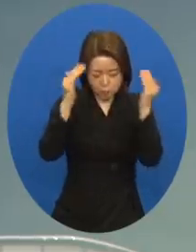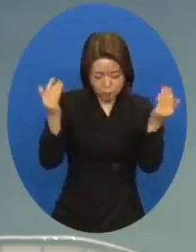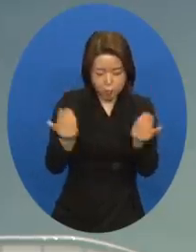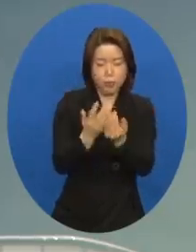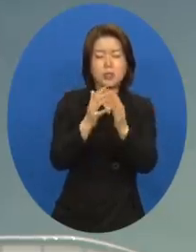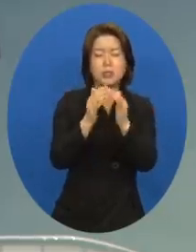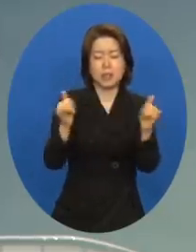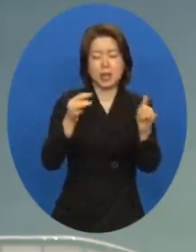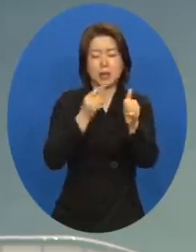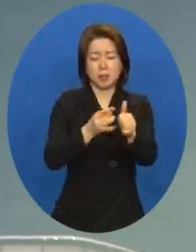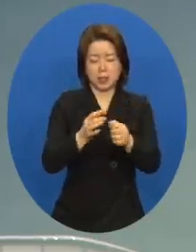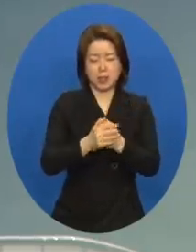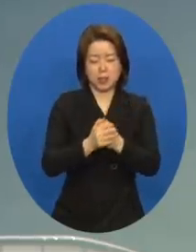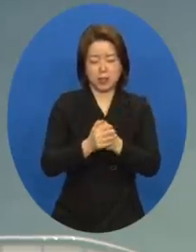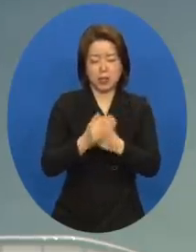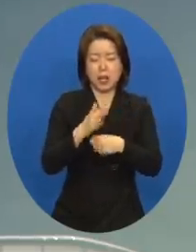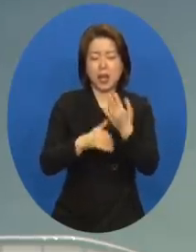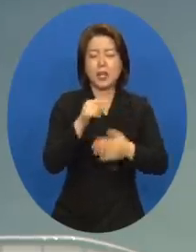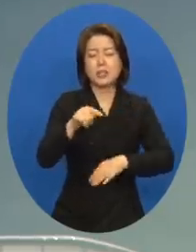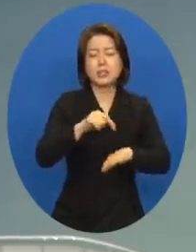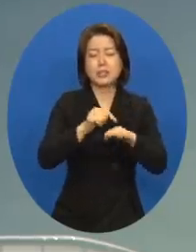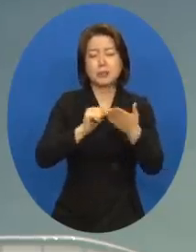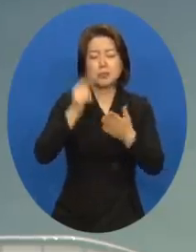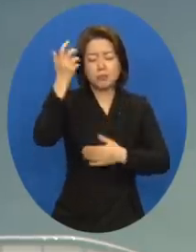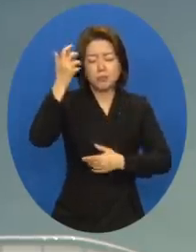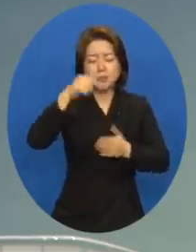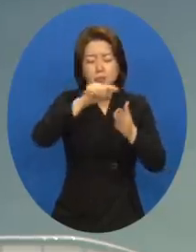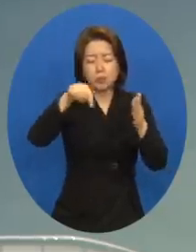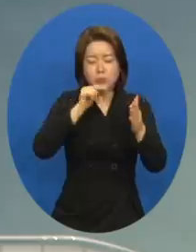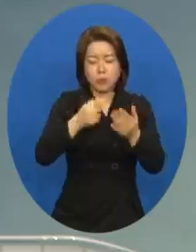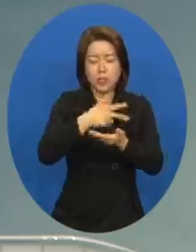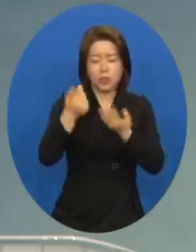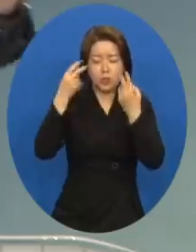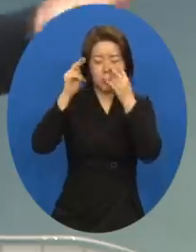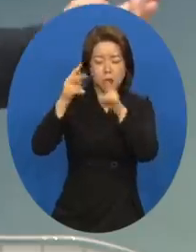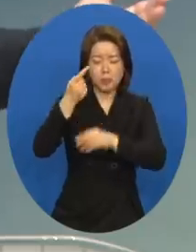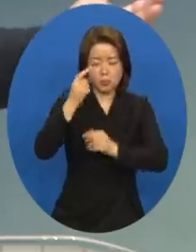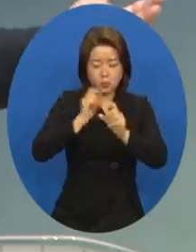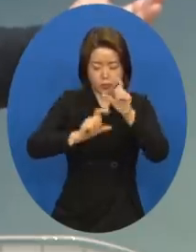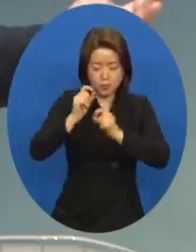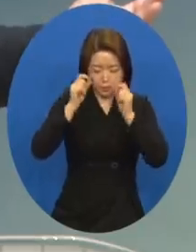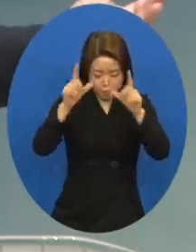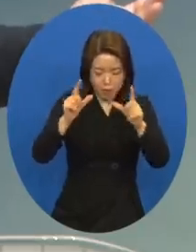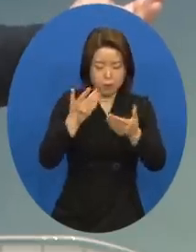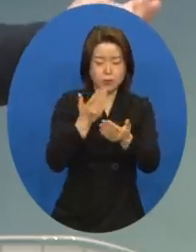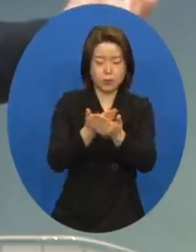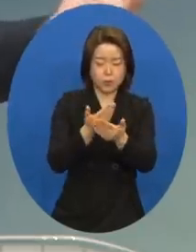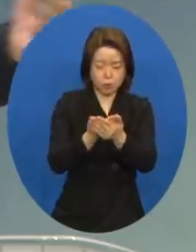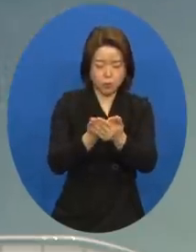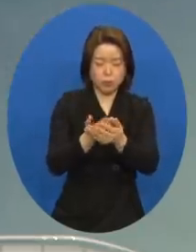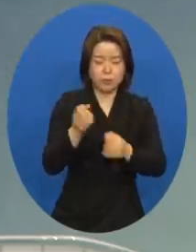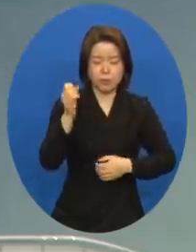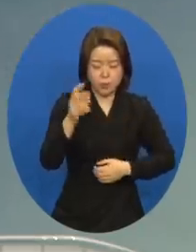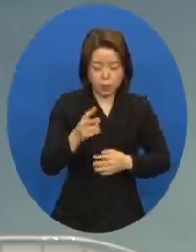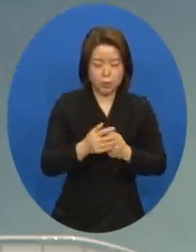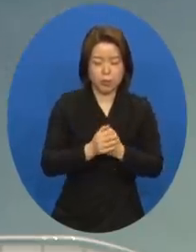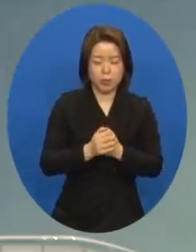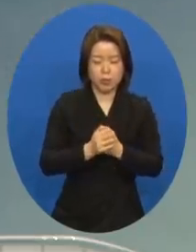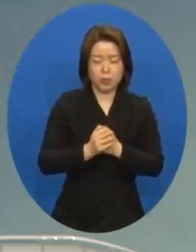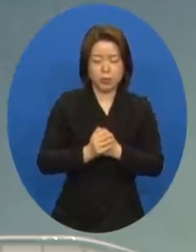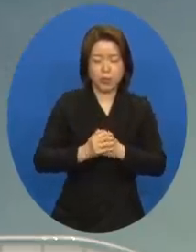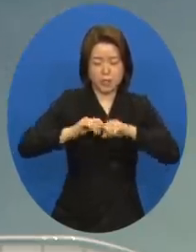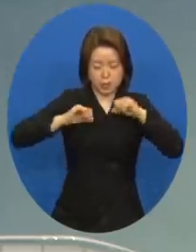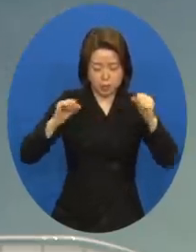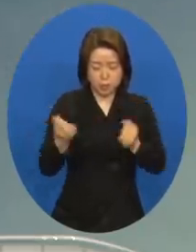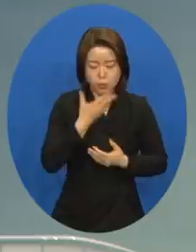이들에게 하나님 그 마음의 심령에 주를 바라보는 눈을 더욱 분명히 열어주시고, 그리고